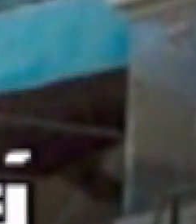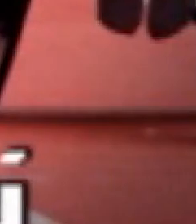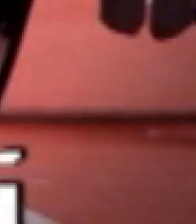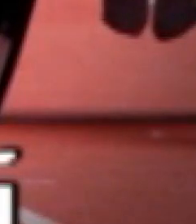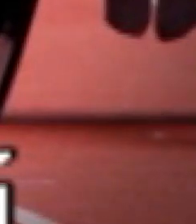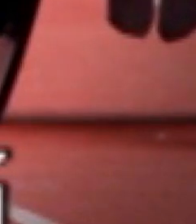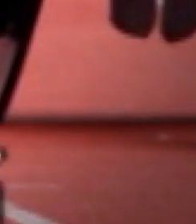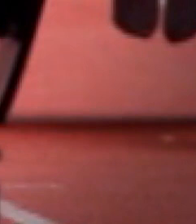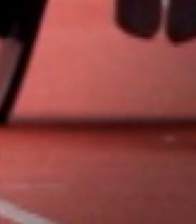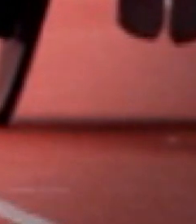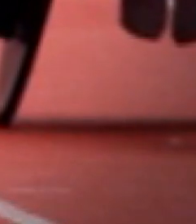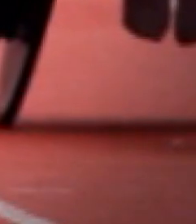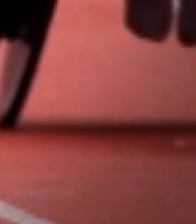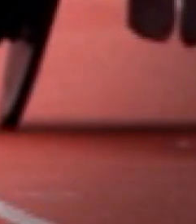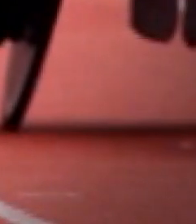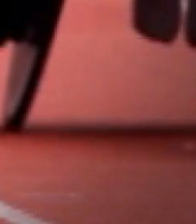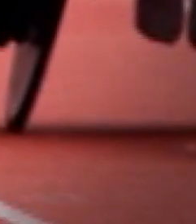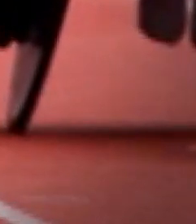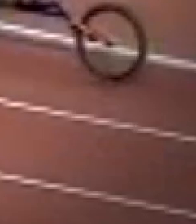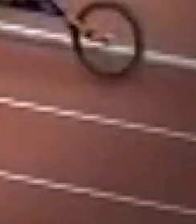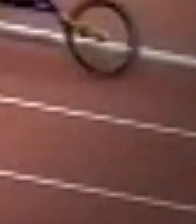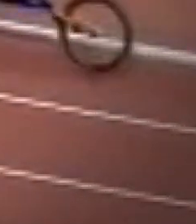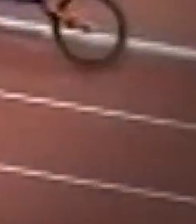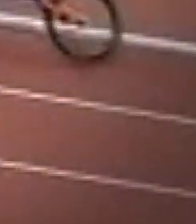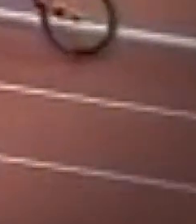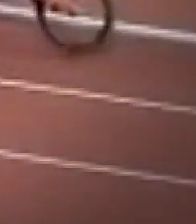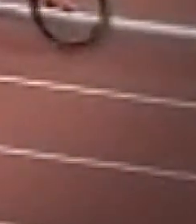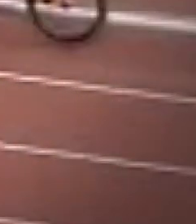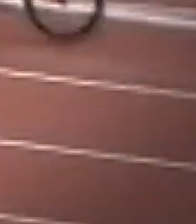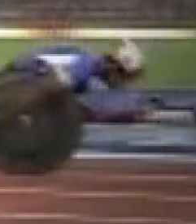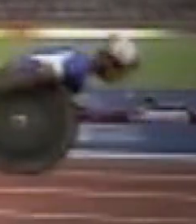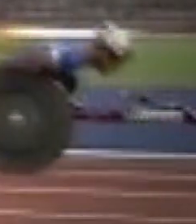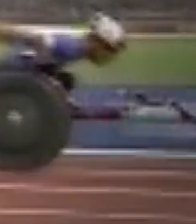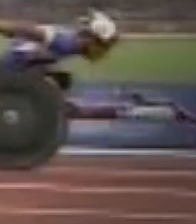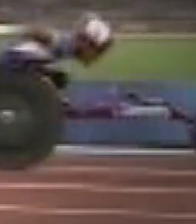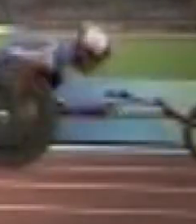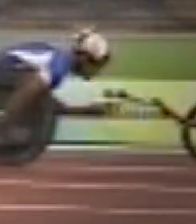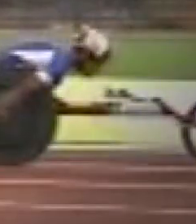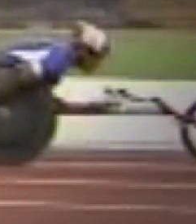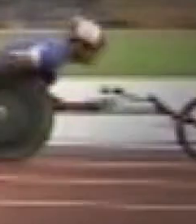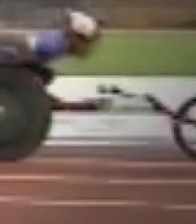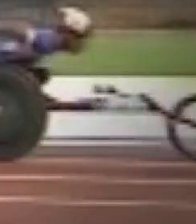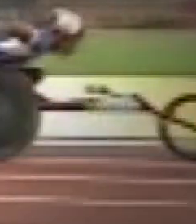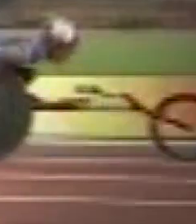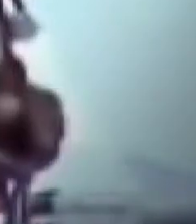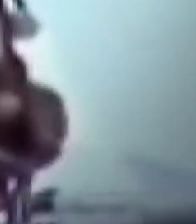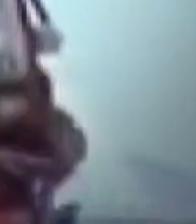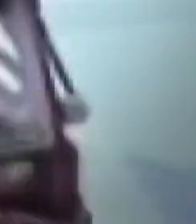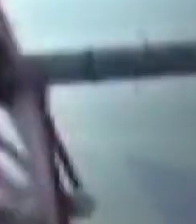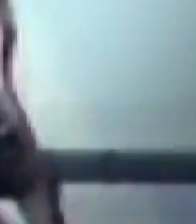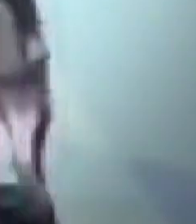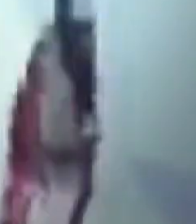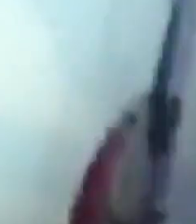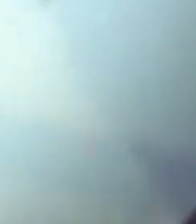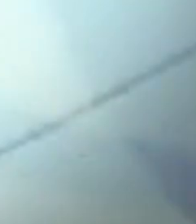ก็เหมือนกับซึมออกมานะครับมันเหมือนกับว่าเราเป็นคนพิการคนหนึ่งแล้วแต่เราก็สามารถที่จะนำธงชา